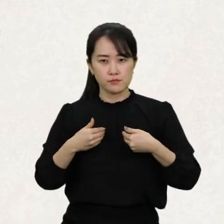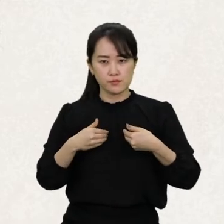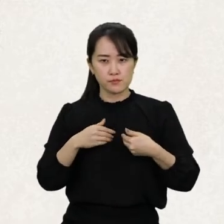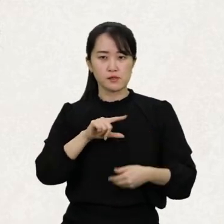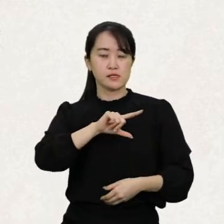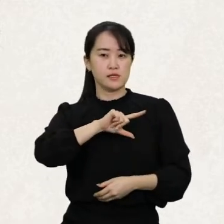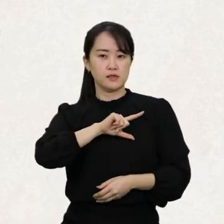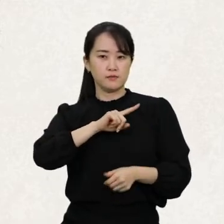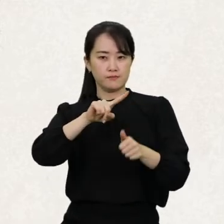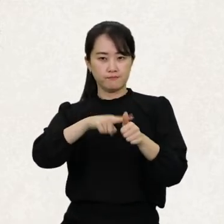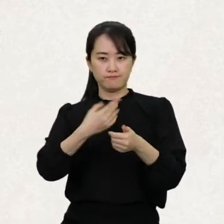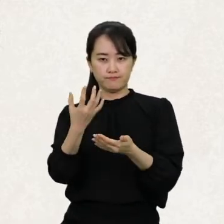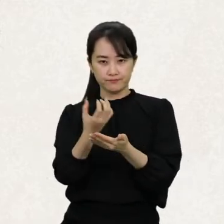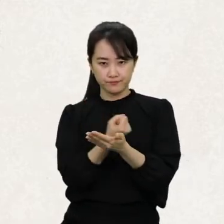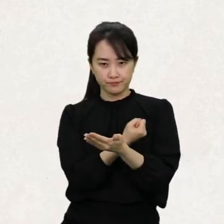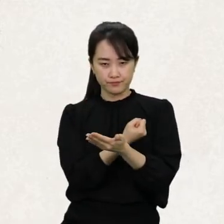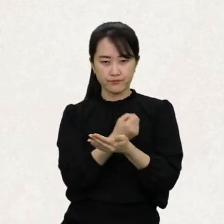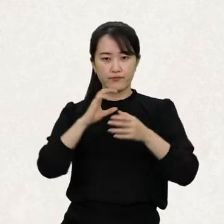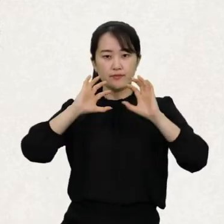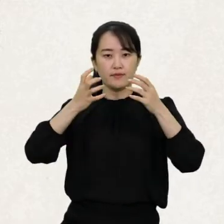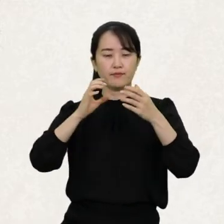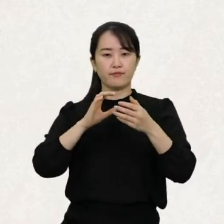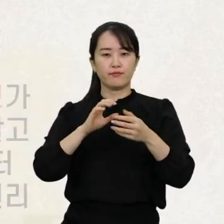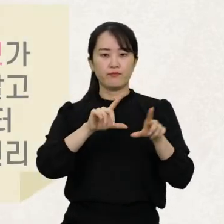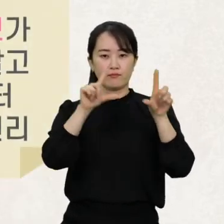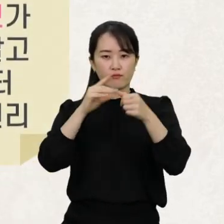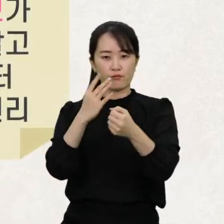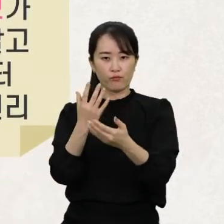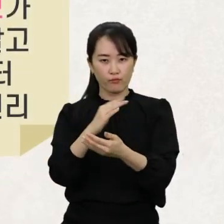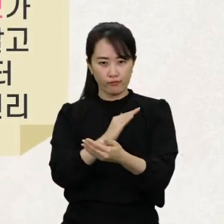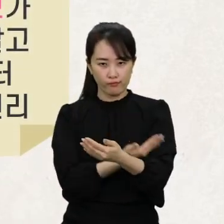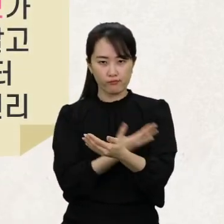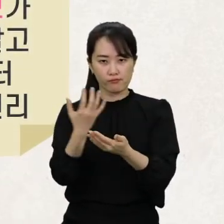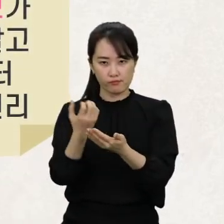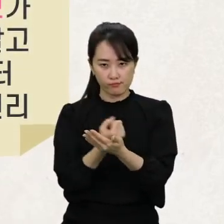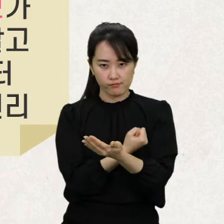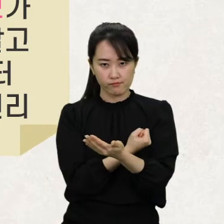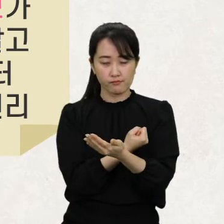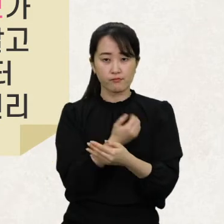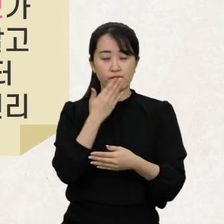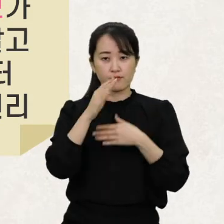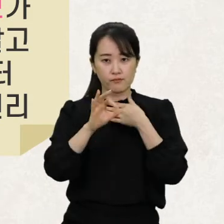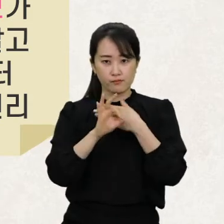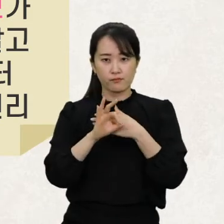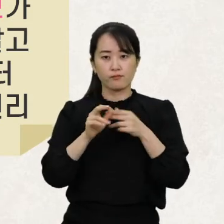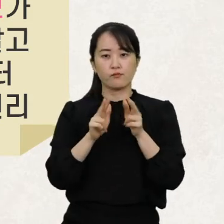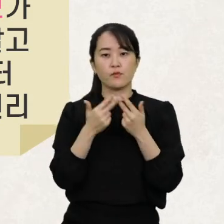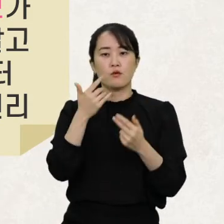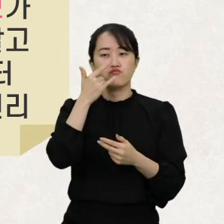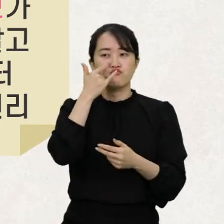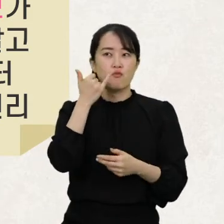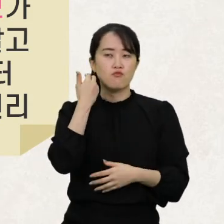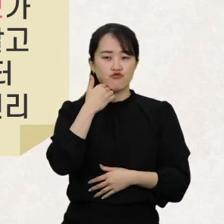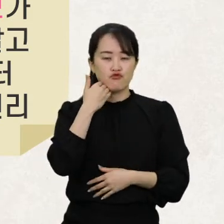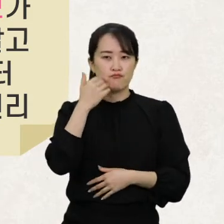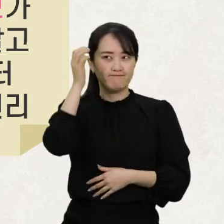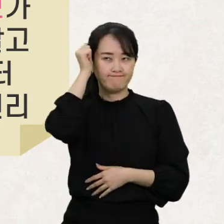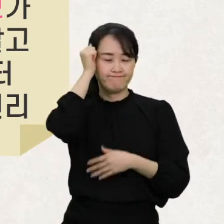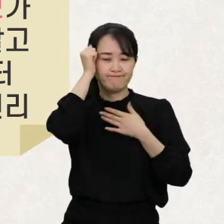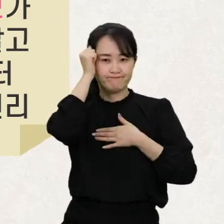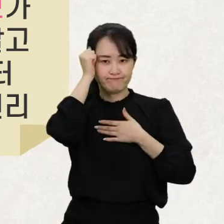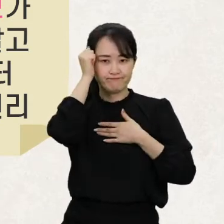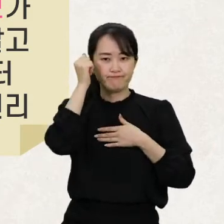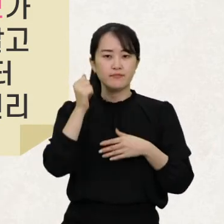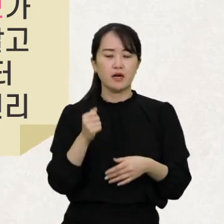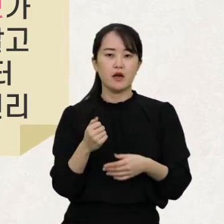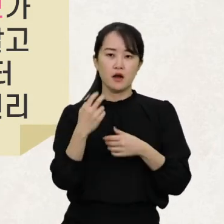가질 권리와 국적을 취득할 권리, 그리고 가능한 한 자신의 부모가 누구인지 알고